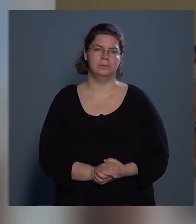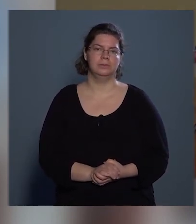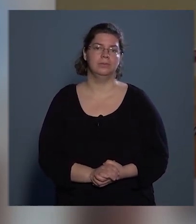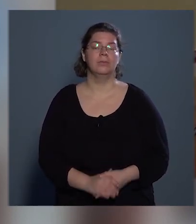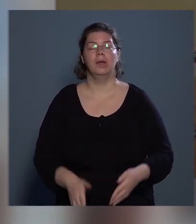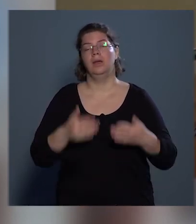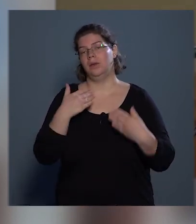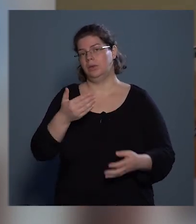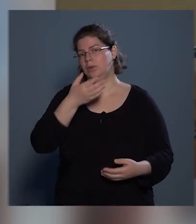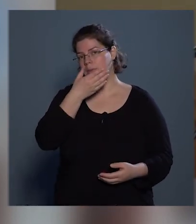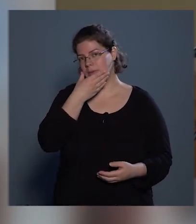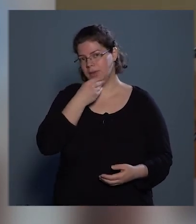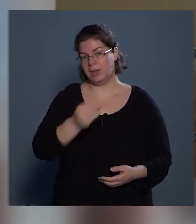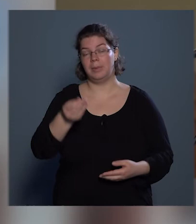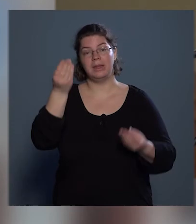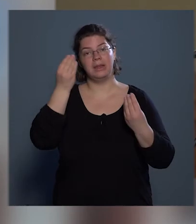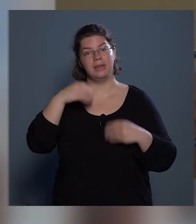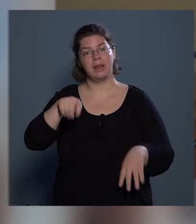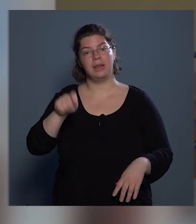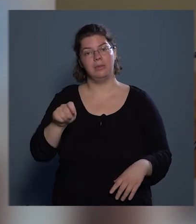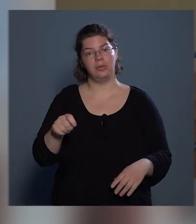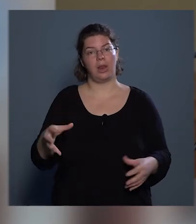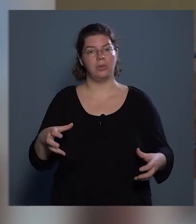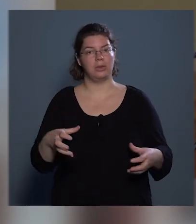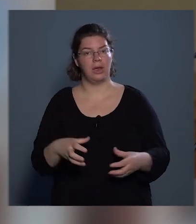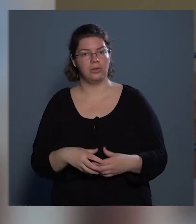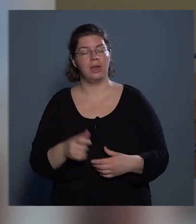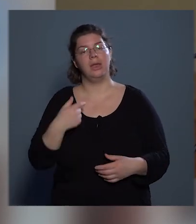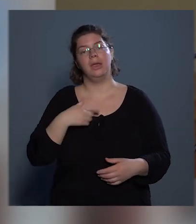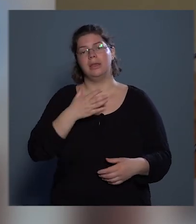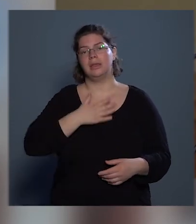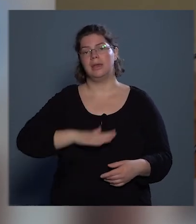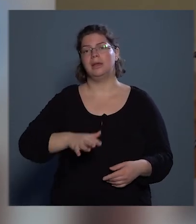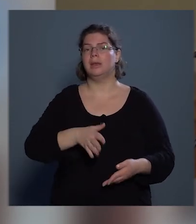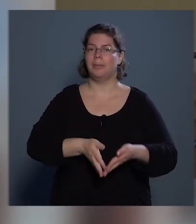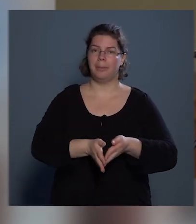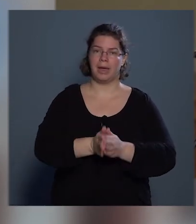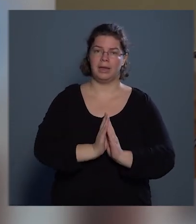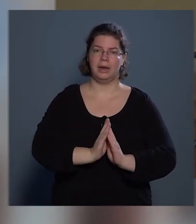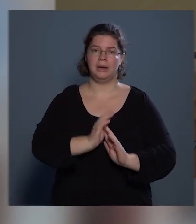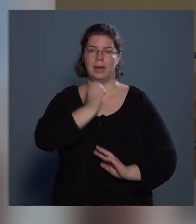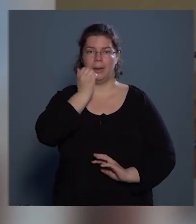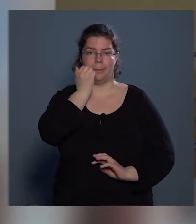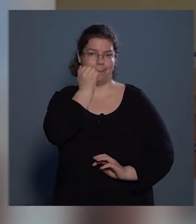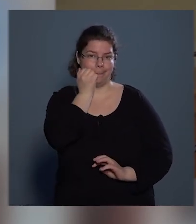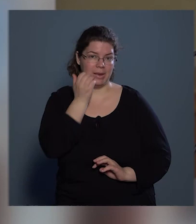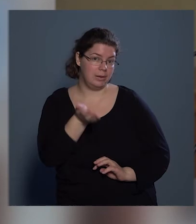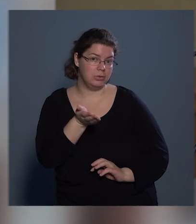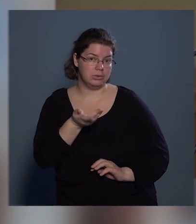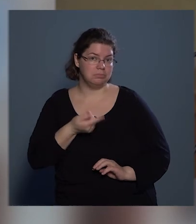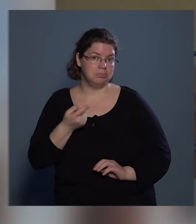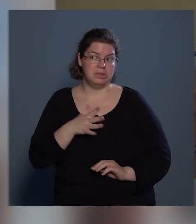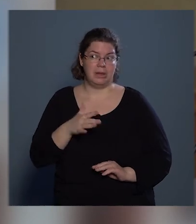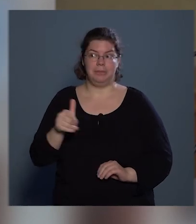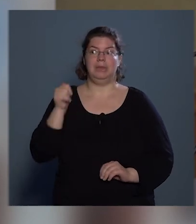Köszönöm szépen, tisztelt képviselőtestület. Én szeretném megkérni Miklóst, hiszen mi nem tegnap